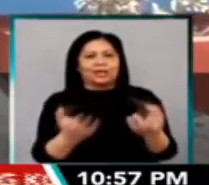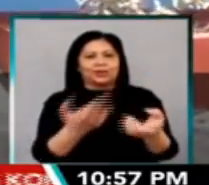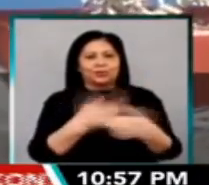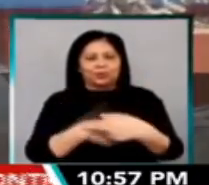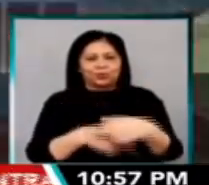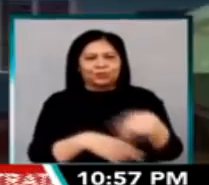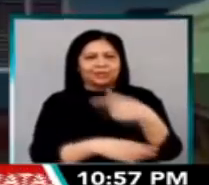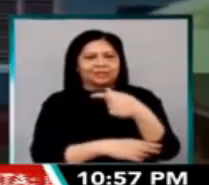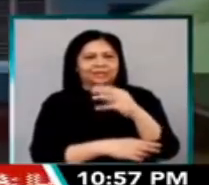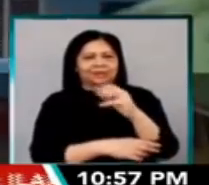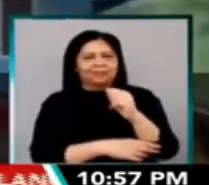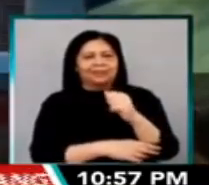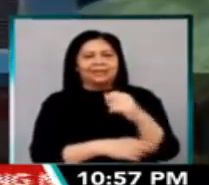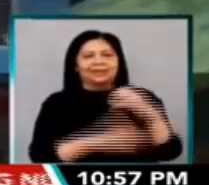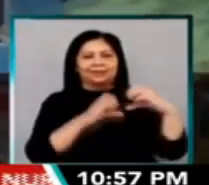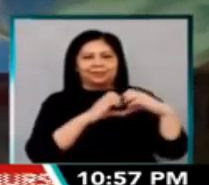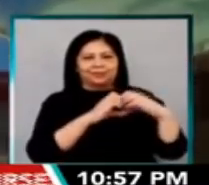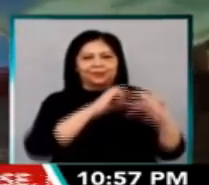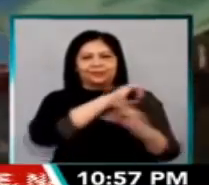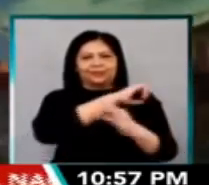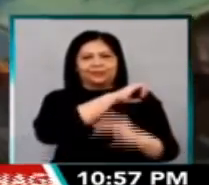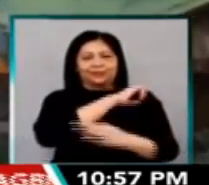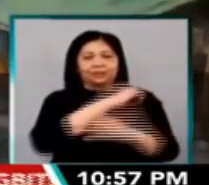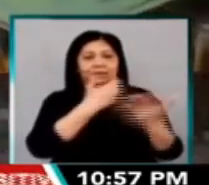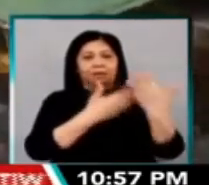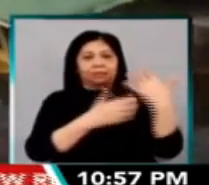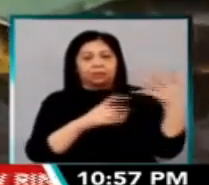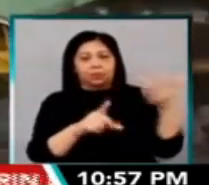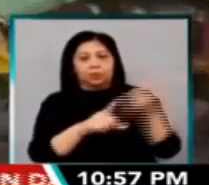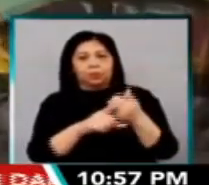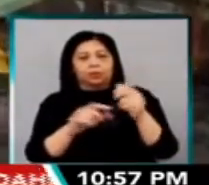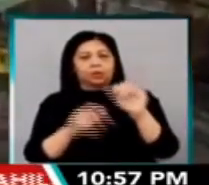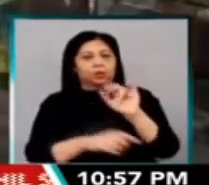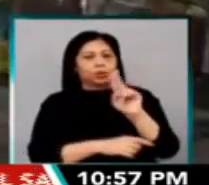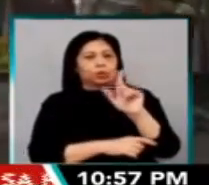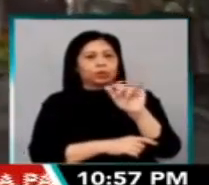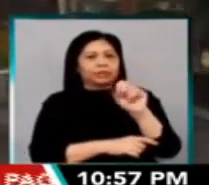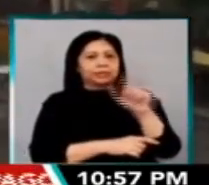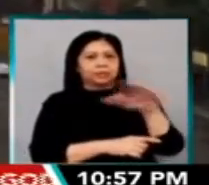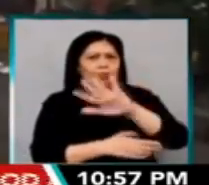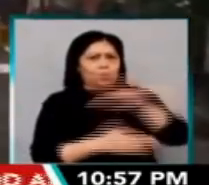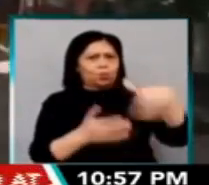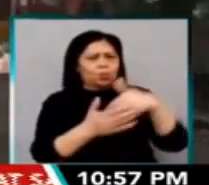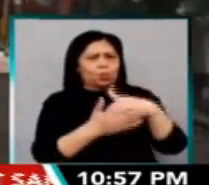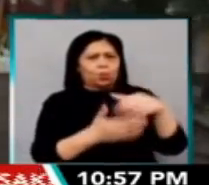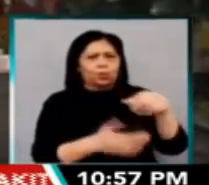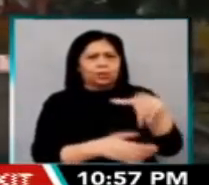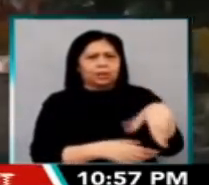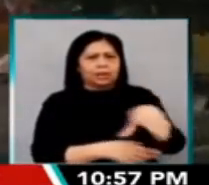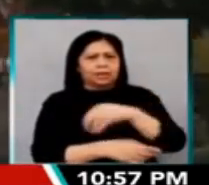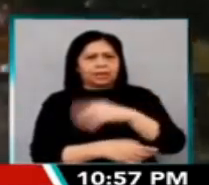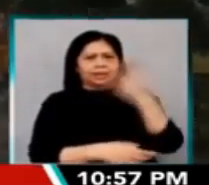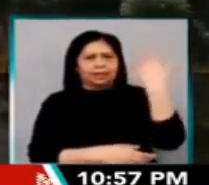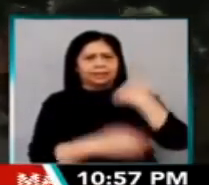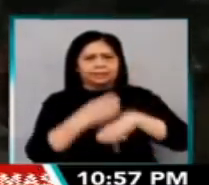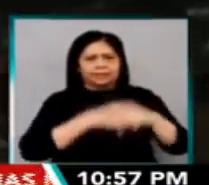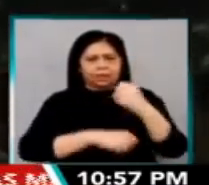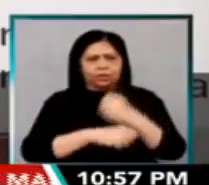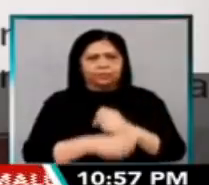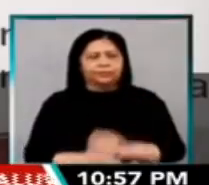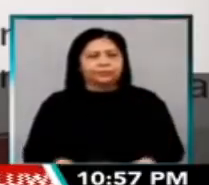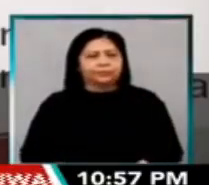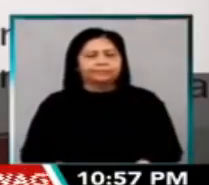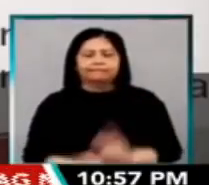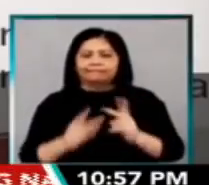Kapuso Foundation matapos hagupitin ng bagyong Ulysses ang buong Cagayan noong nakaraang taon. Napakasaya na